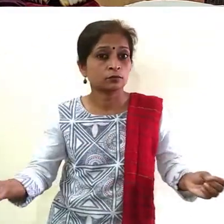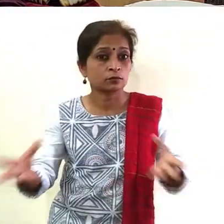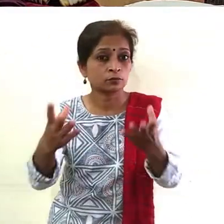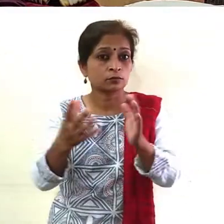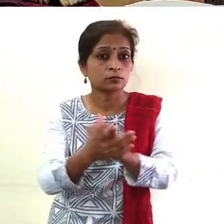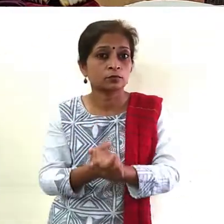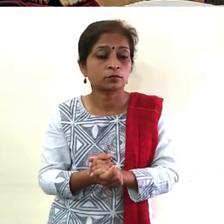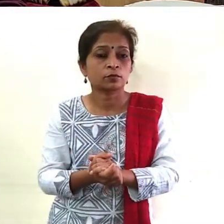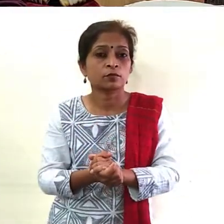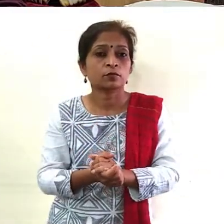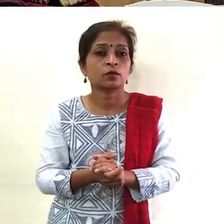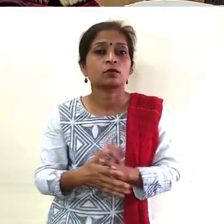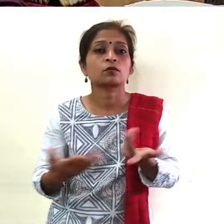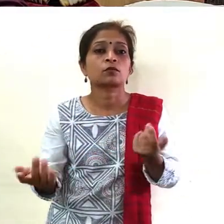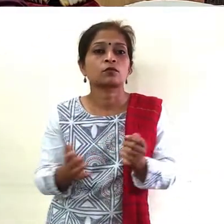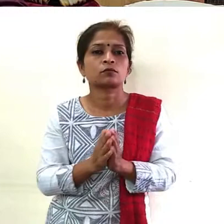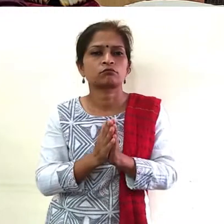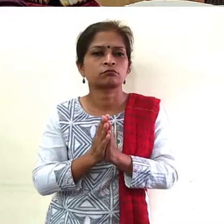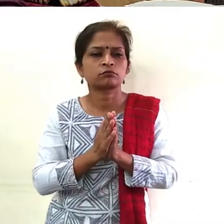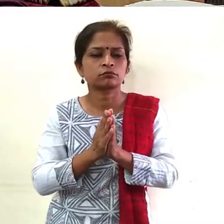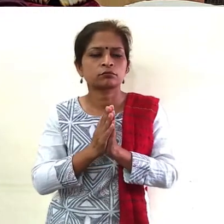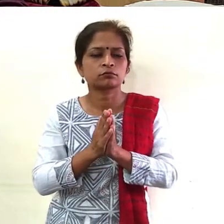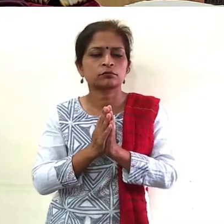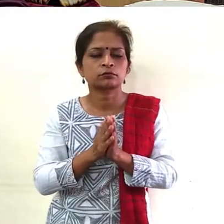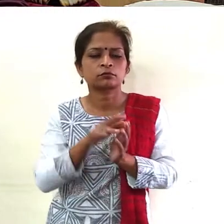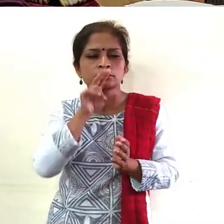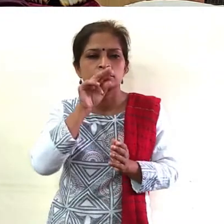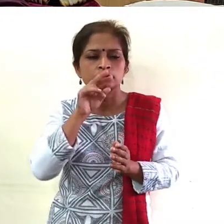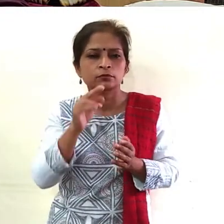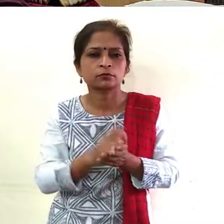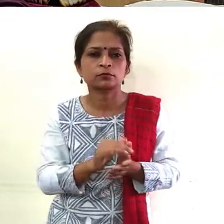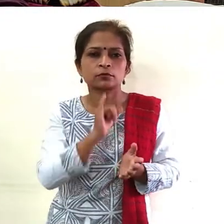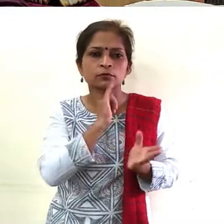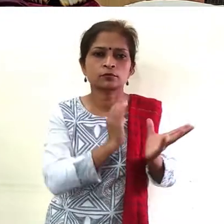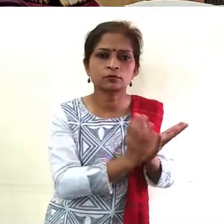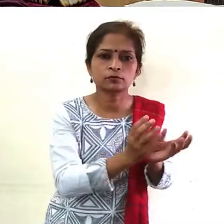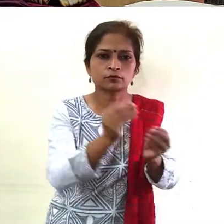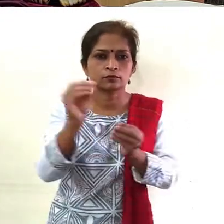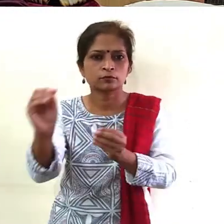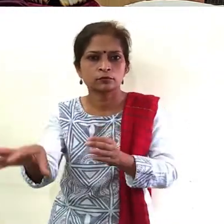है, और मंत्र उच्चारण करते और कमल का फूल चढ़ाते